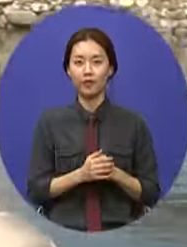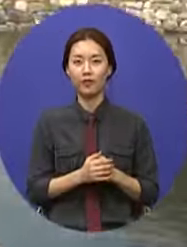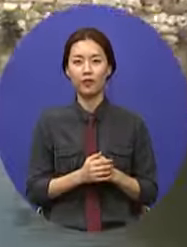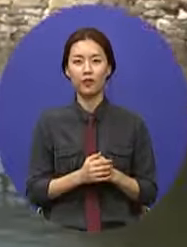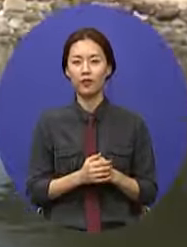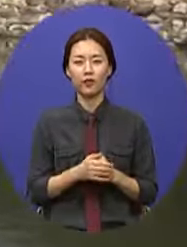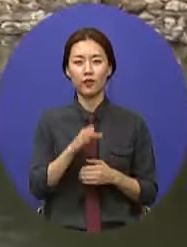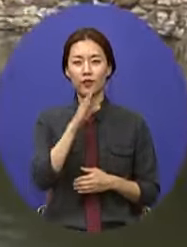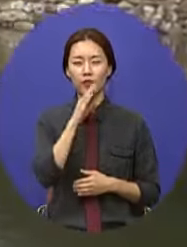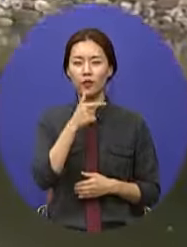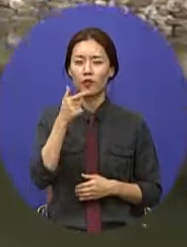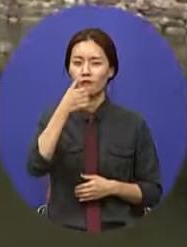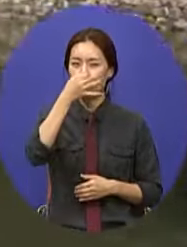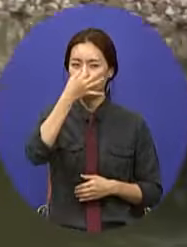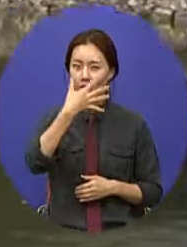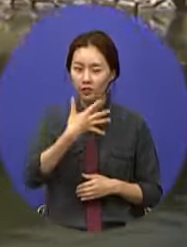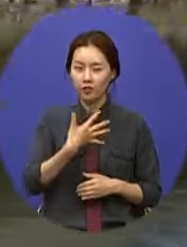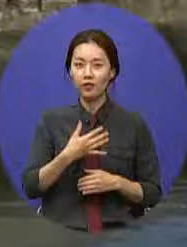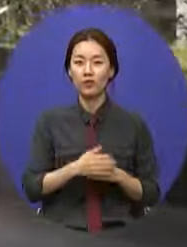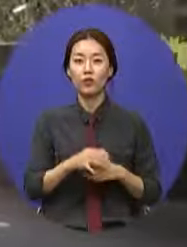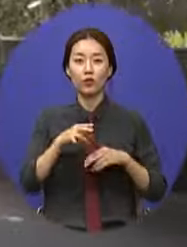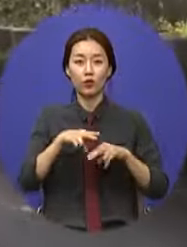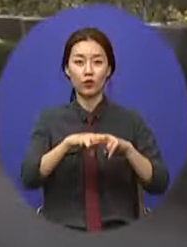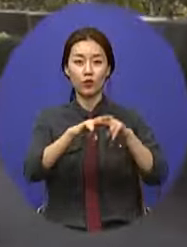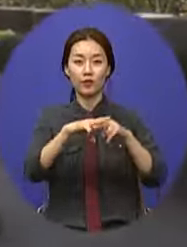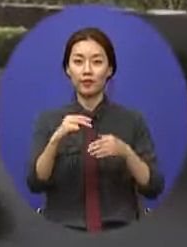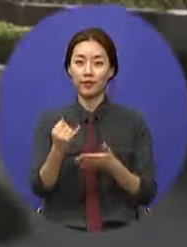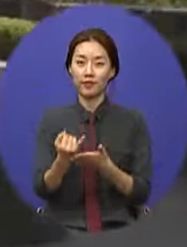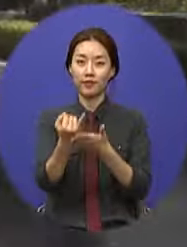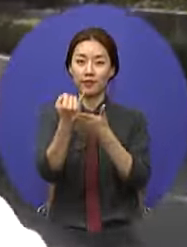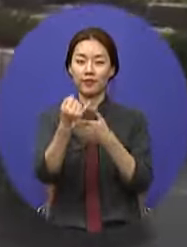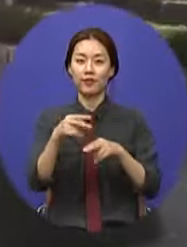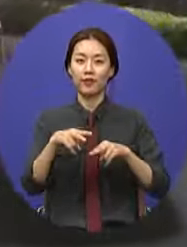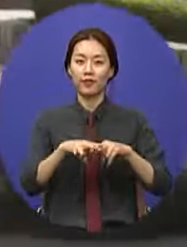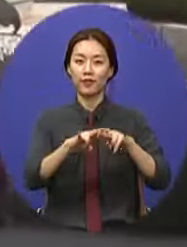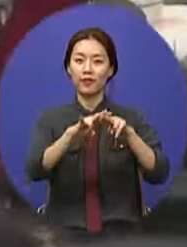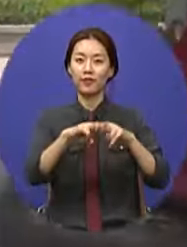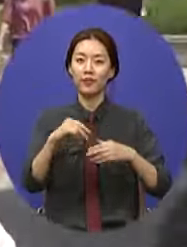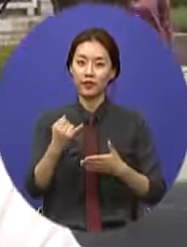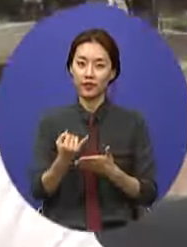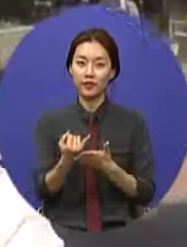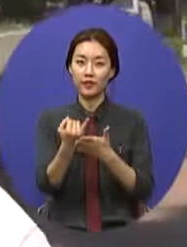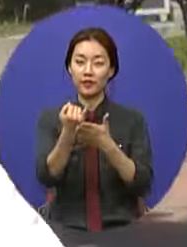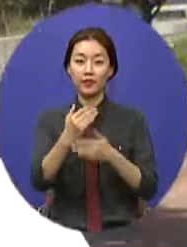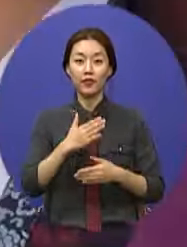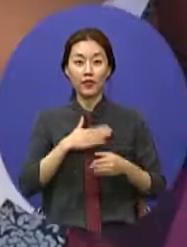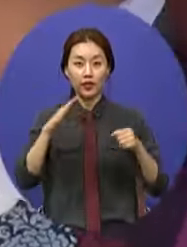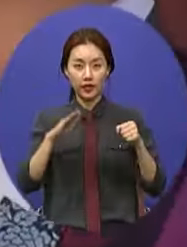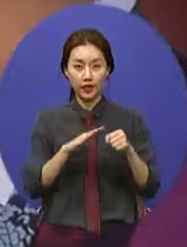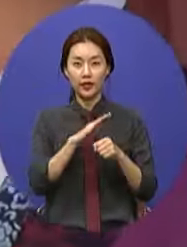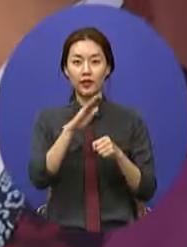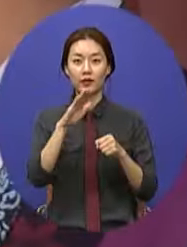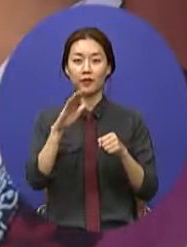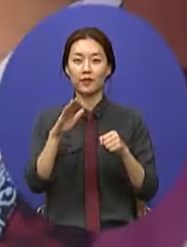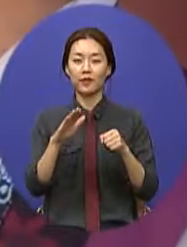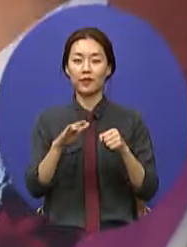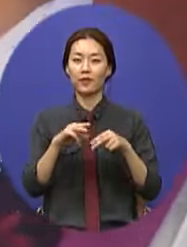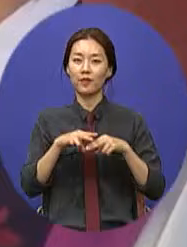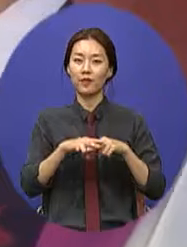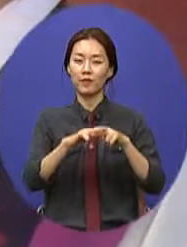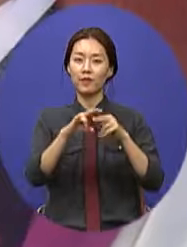미칠 것만 같구나 춘향아 춘향아 내